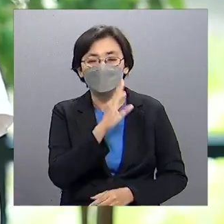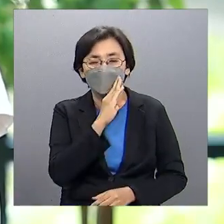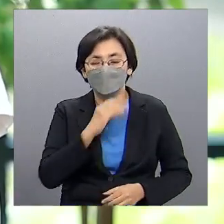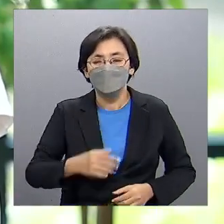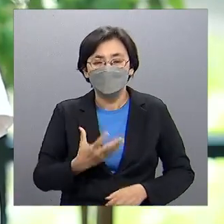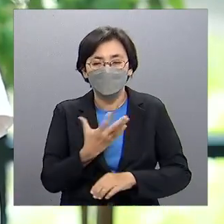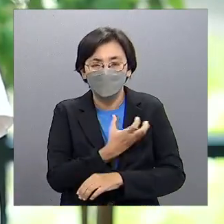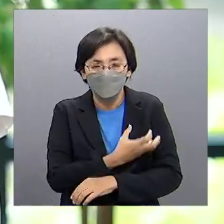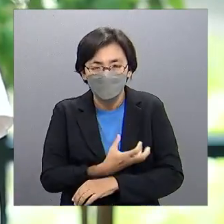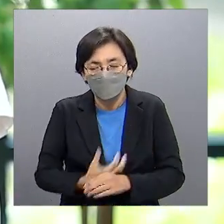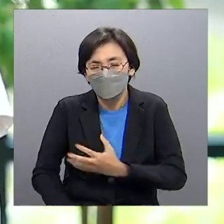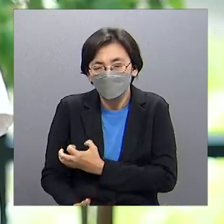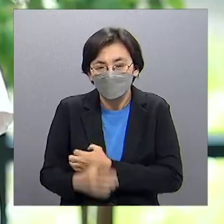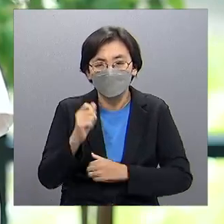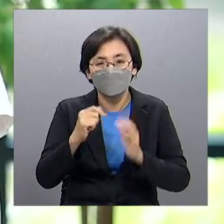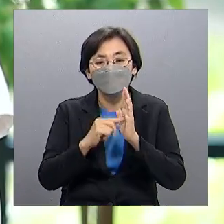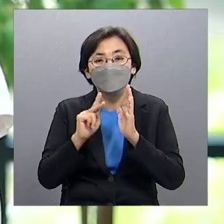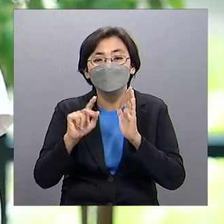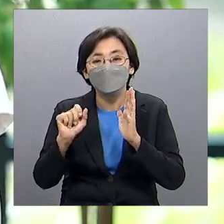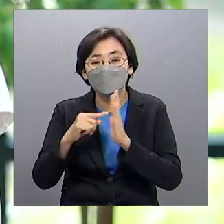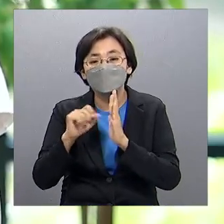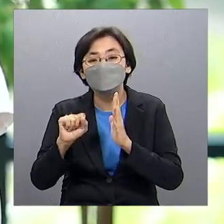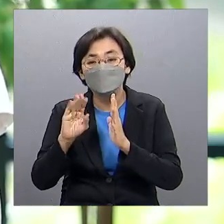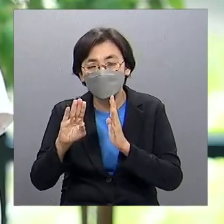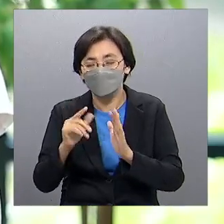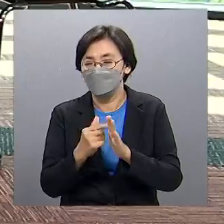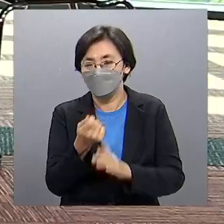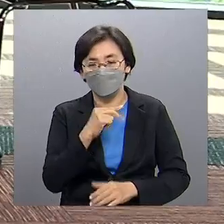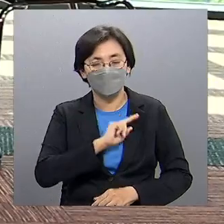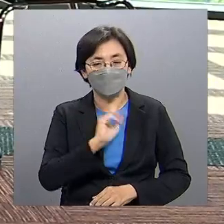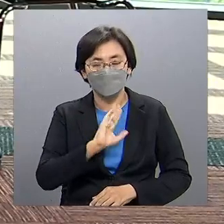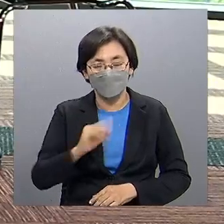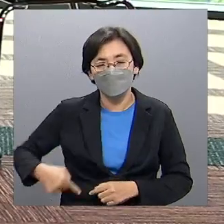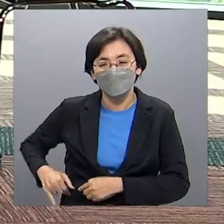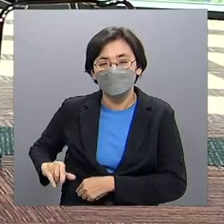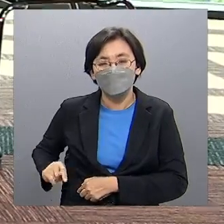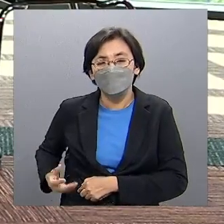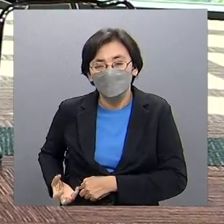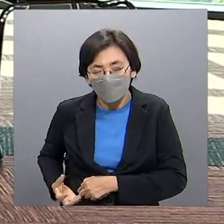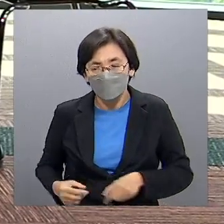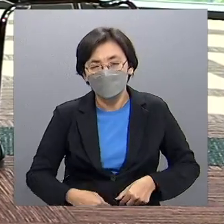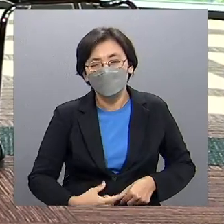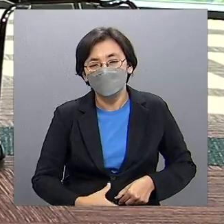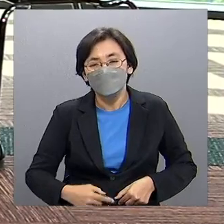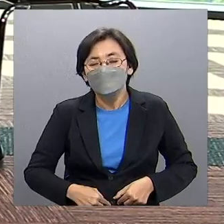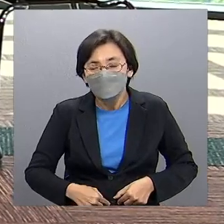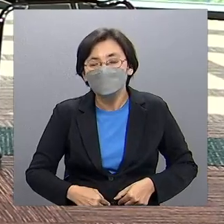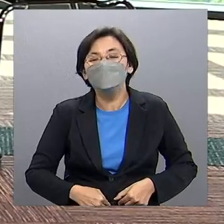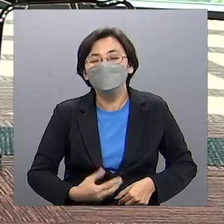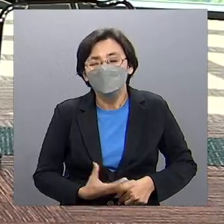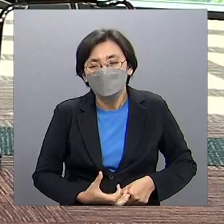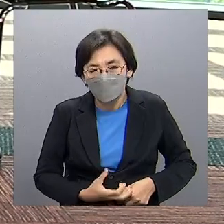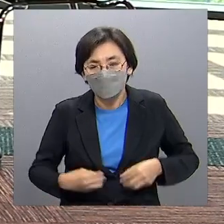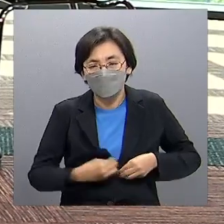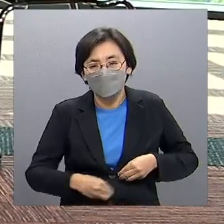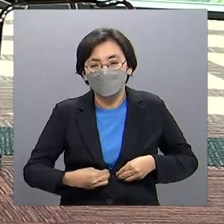ดว่าไม่ควรจะทานยาเองอย่างเช่นกรวยไตอักเสบกระเพาะปัสสาวะอักเสบหรือมีภาวะลำไส้อักเสบอะไรเงี้ยเราคิดว่าไม่